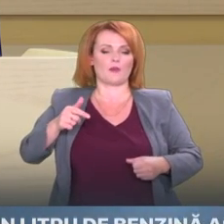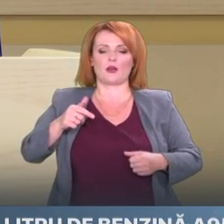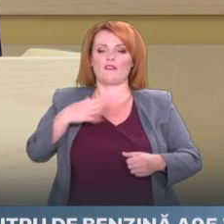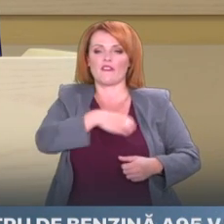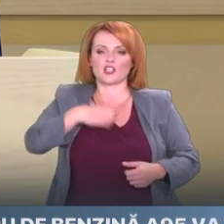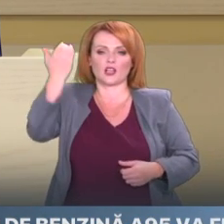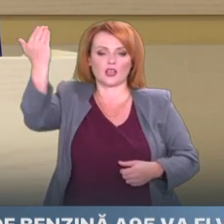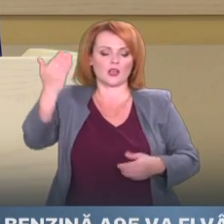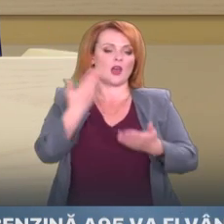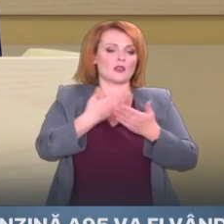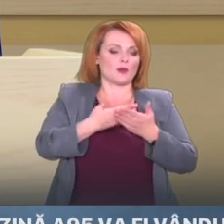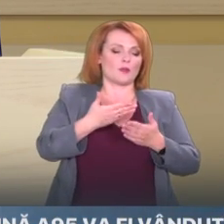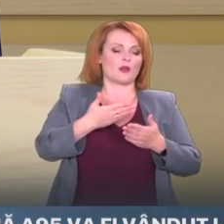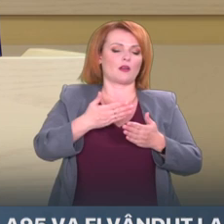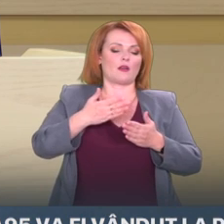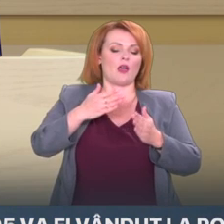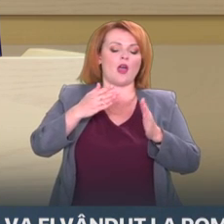termoelectrice, stații electrice